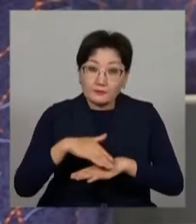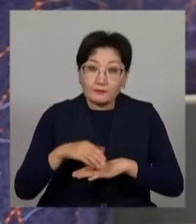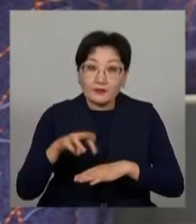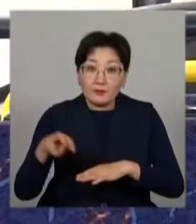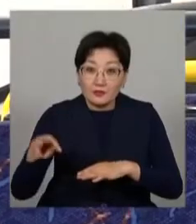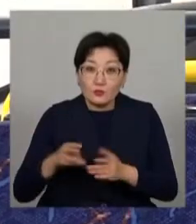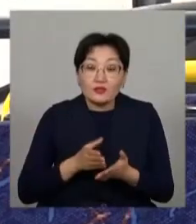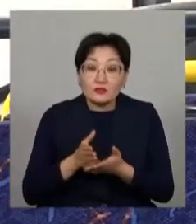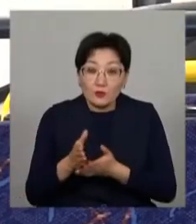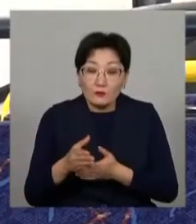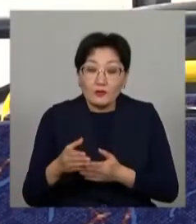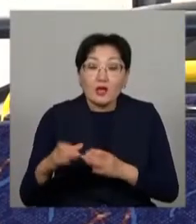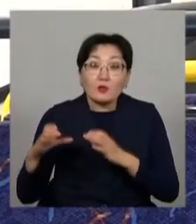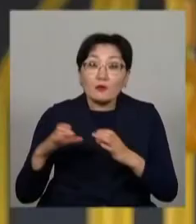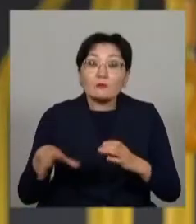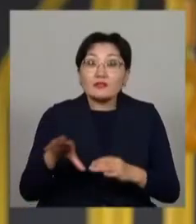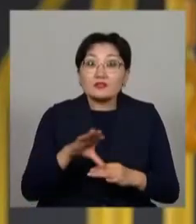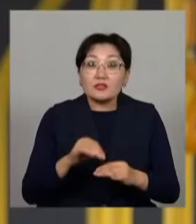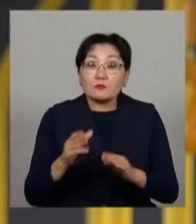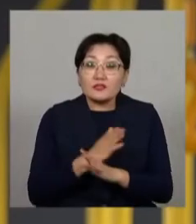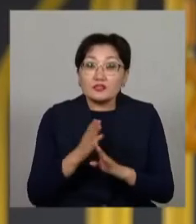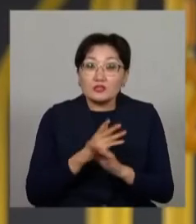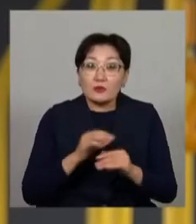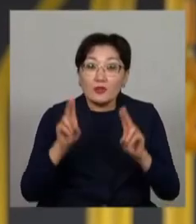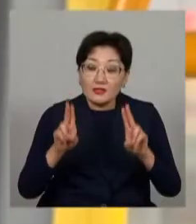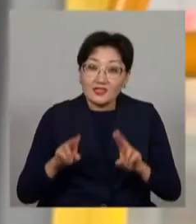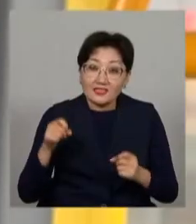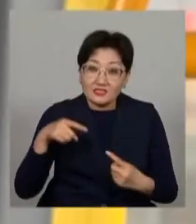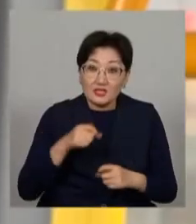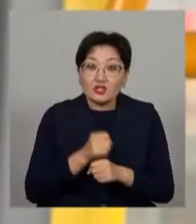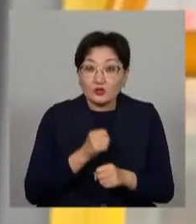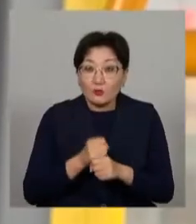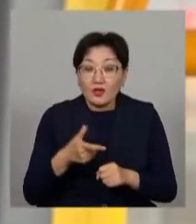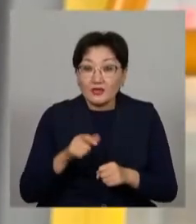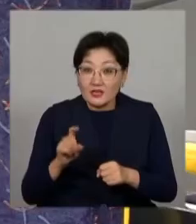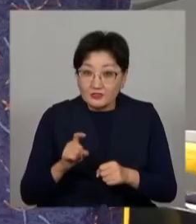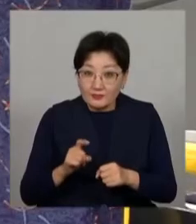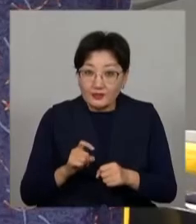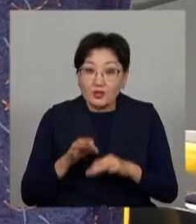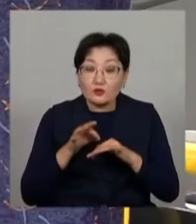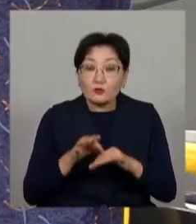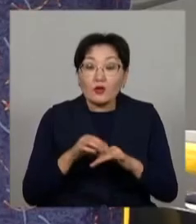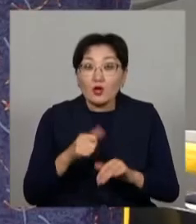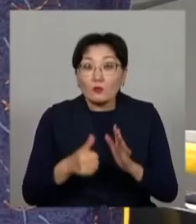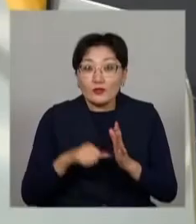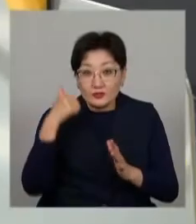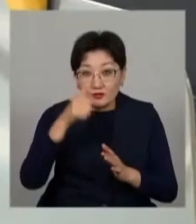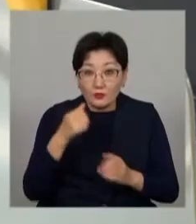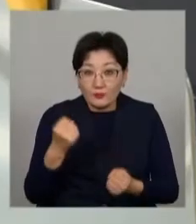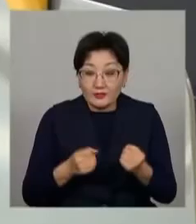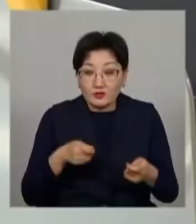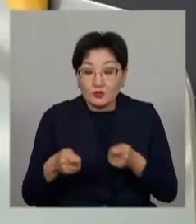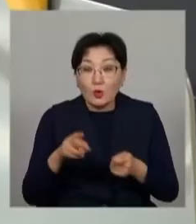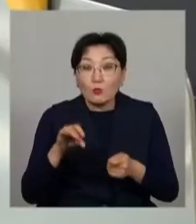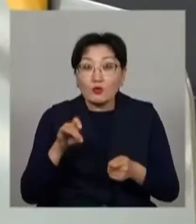Медеугейін жүреді. Келген автобустардың барлығы да экологиялық талапқа сай жасалған, яғни газбен жүреді. 16 жылдан бері автобус жүргізіп келе жатқан